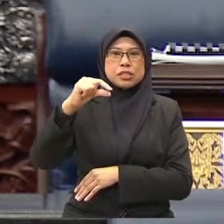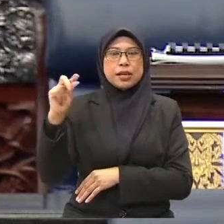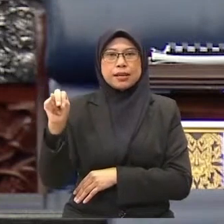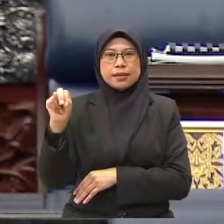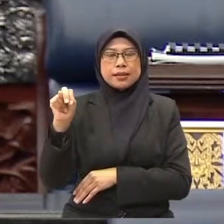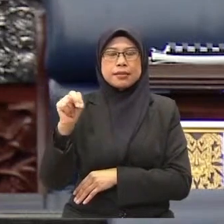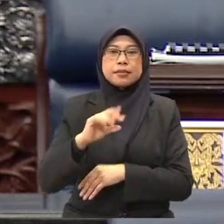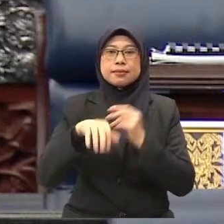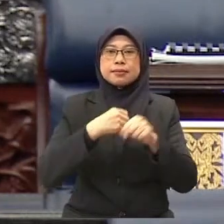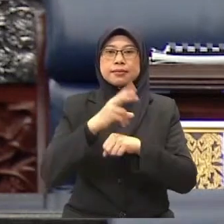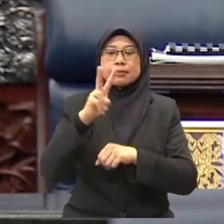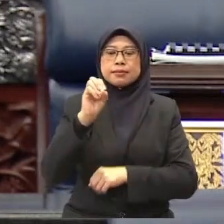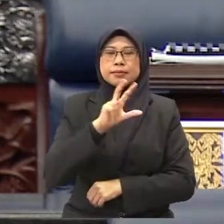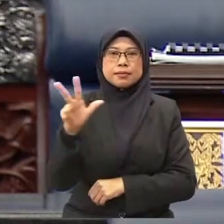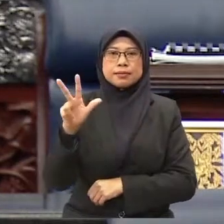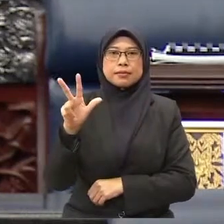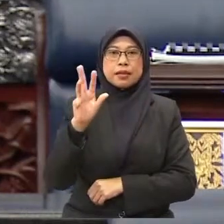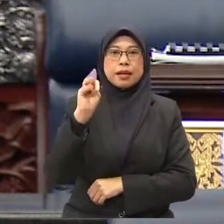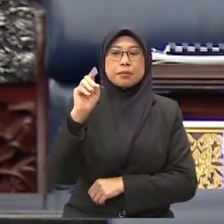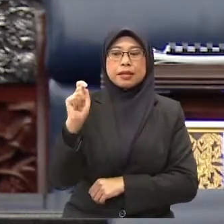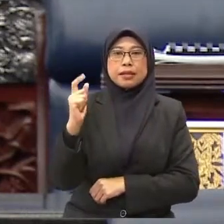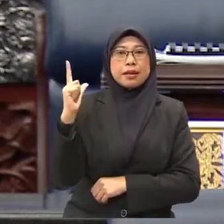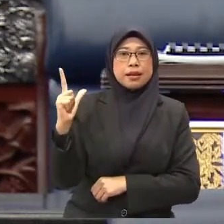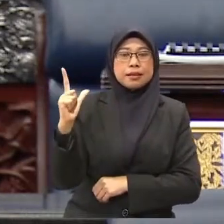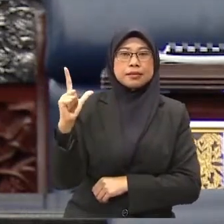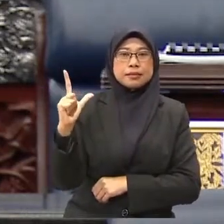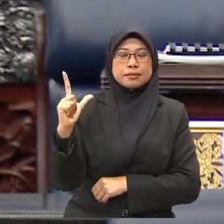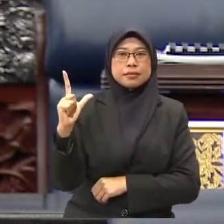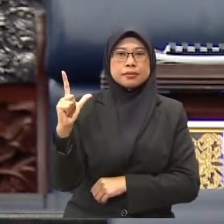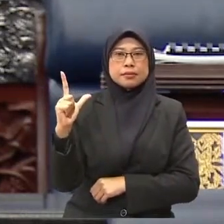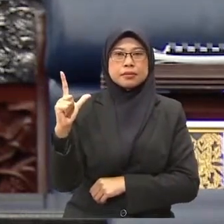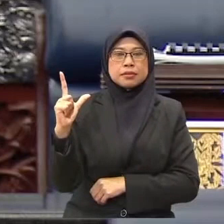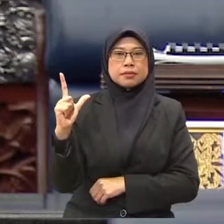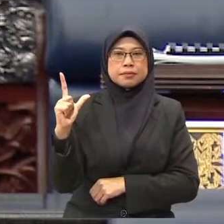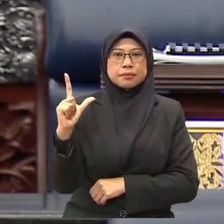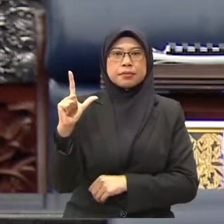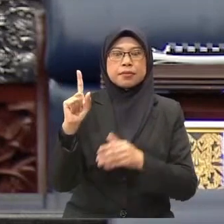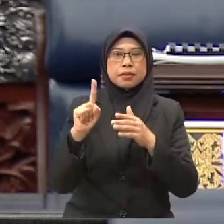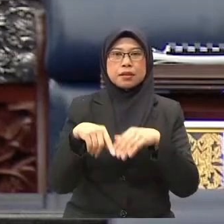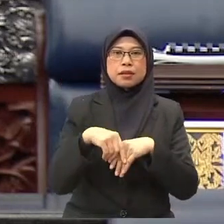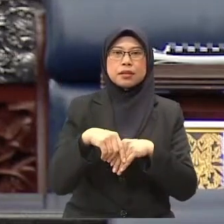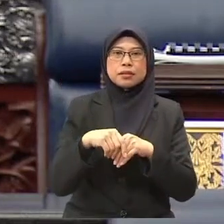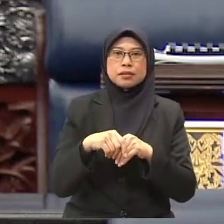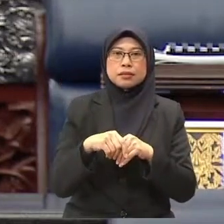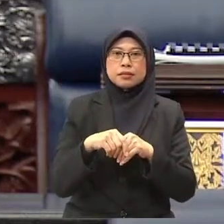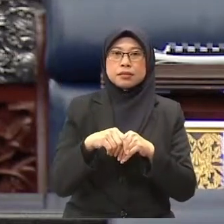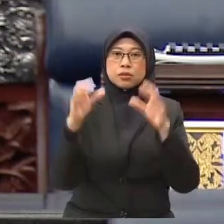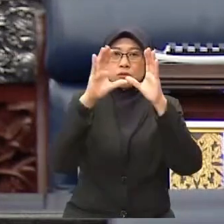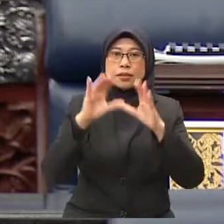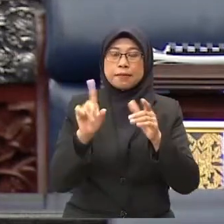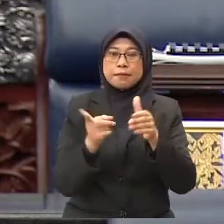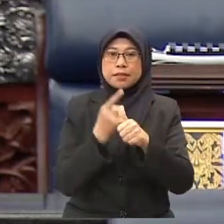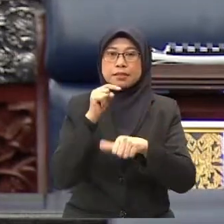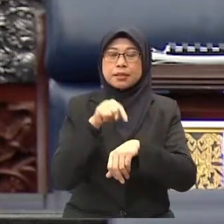makluman, tahun 2023 dan MTL yang kita akan hadapi bermula November ini merupakan kali pertama